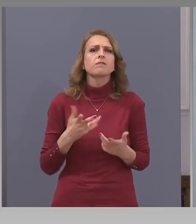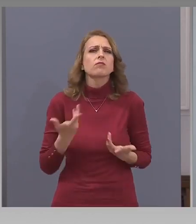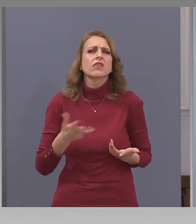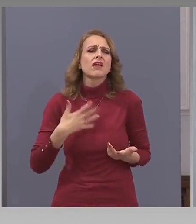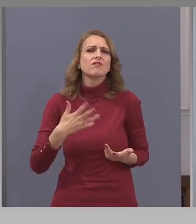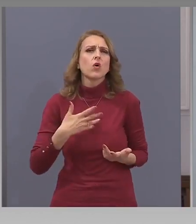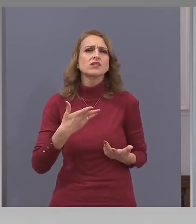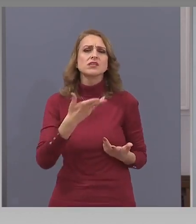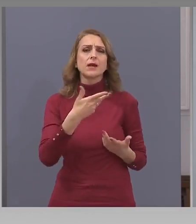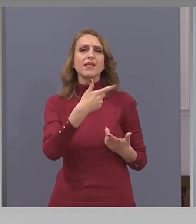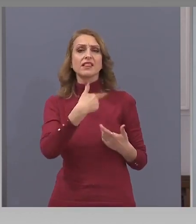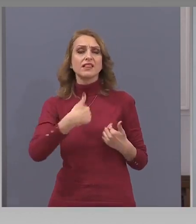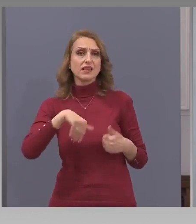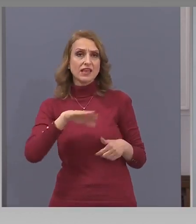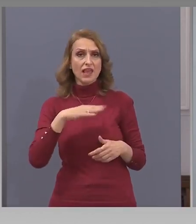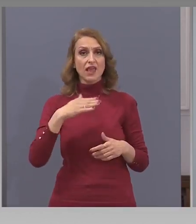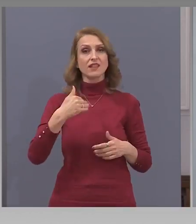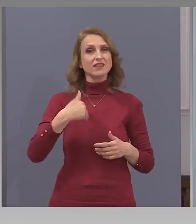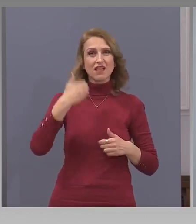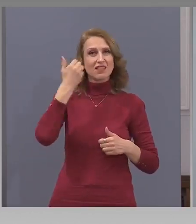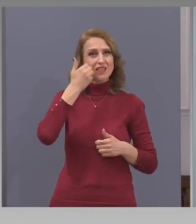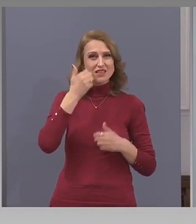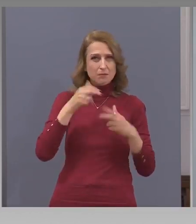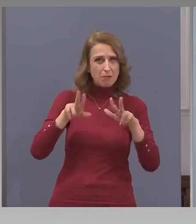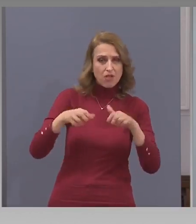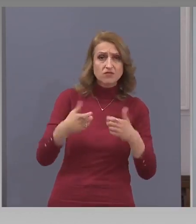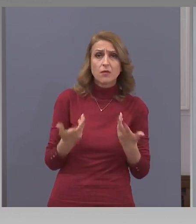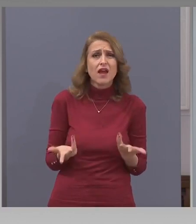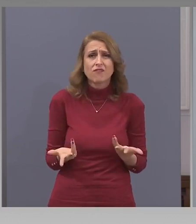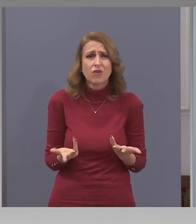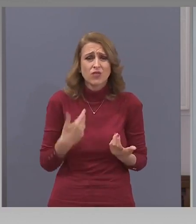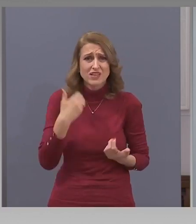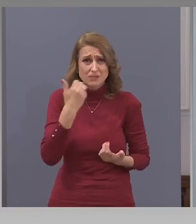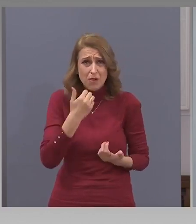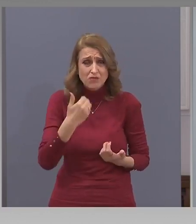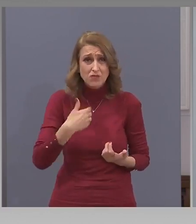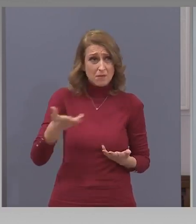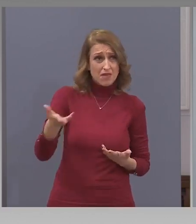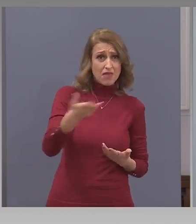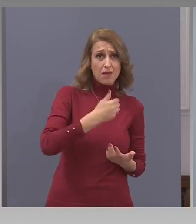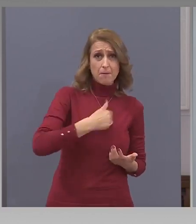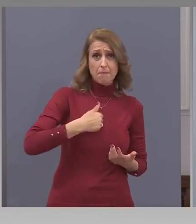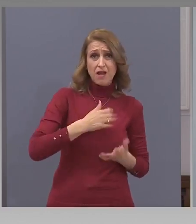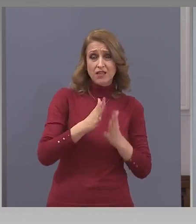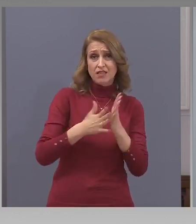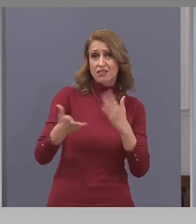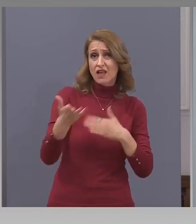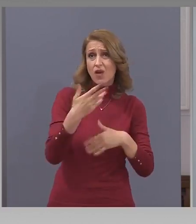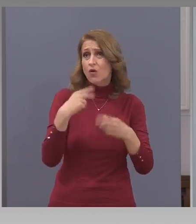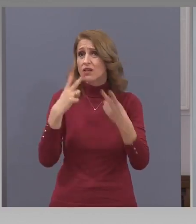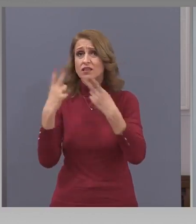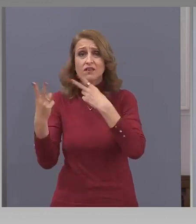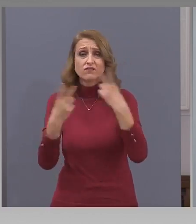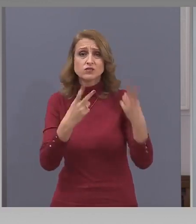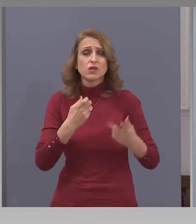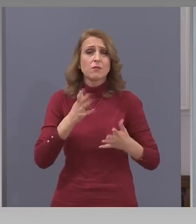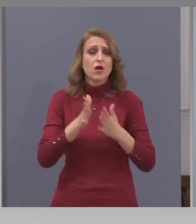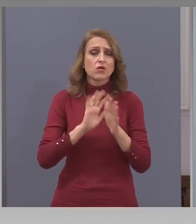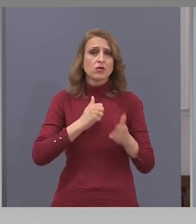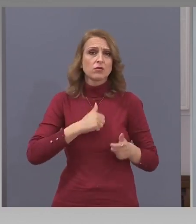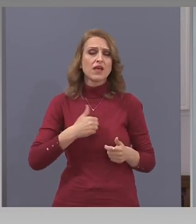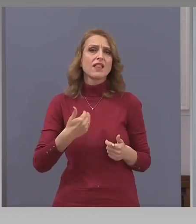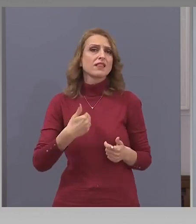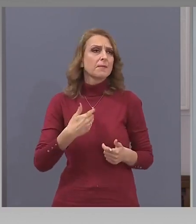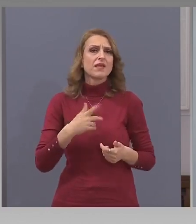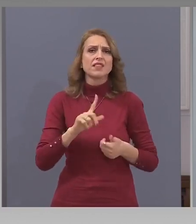ние, управляващите, да се възползваме? От кое? От мъката на хората. Да не е лесно да правим КПП-та. И да ни е